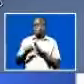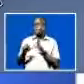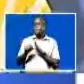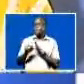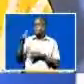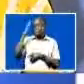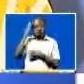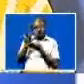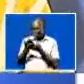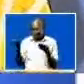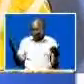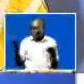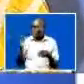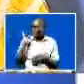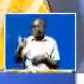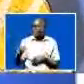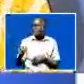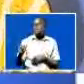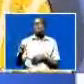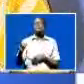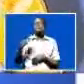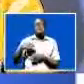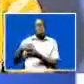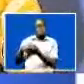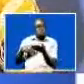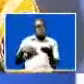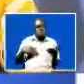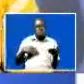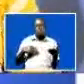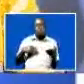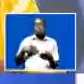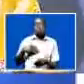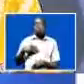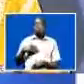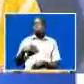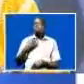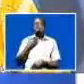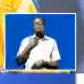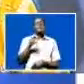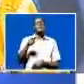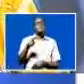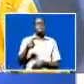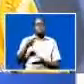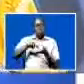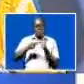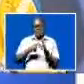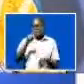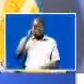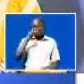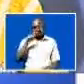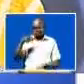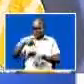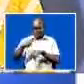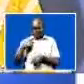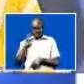Wajua kitu chochote ambacho hupendezi, yani mwanzako hupendi awe nacho. Wivu. Mimi nikikuona